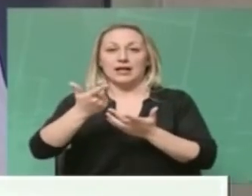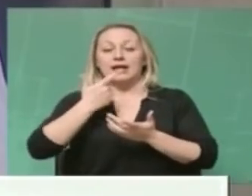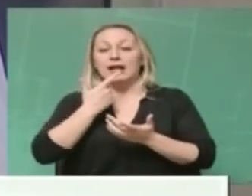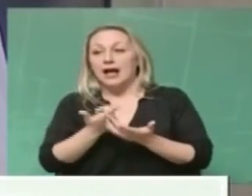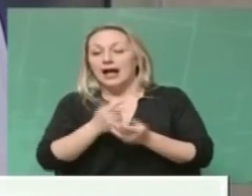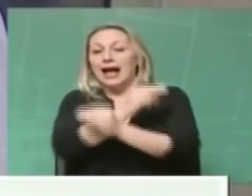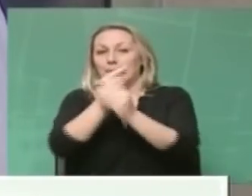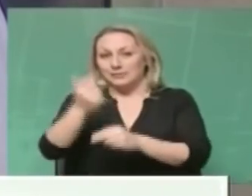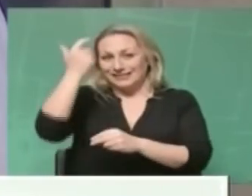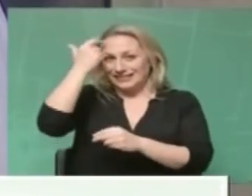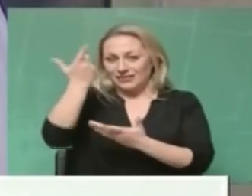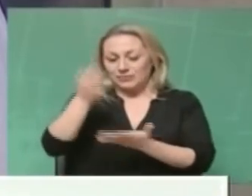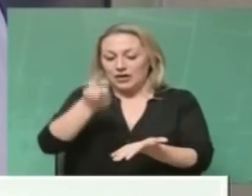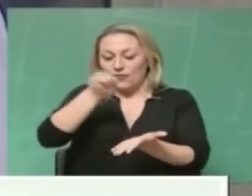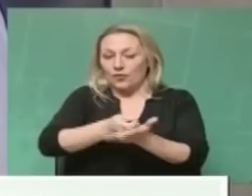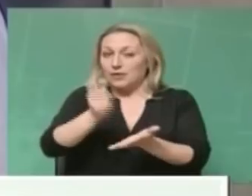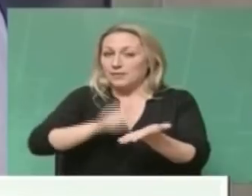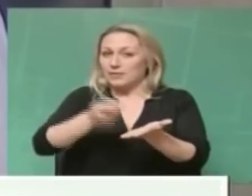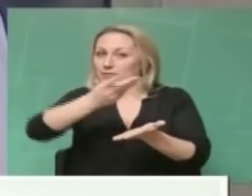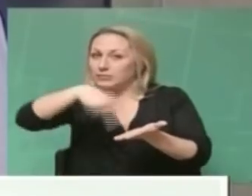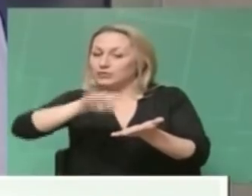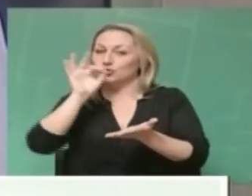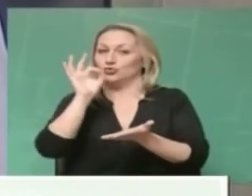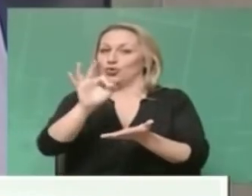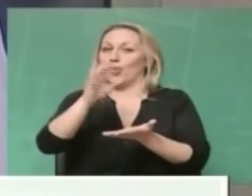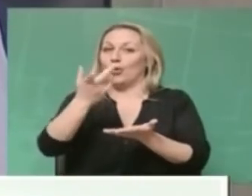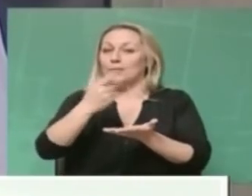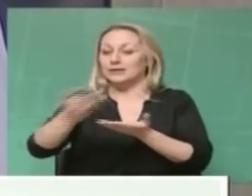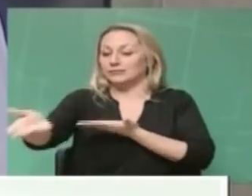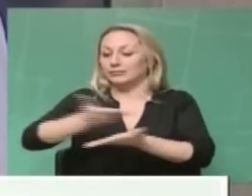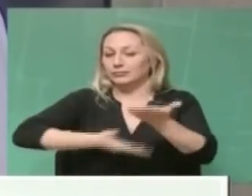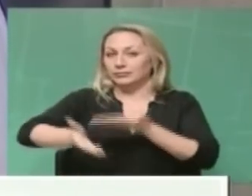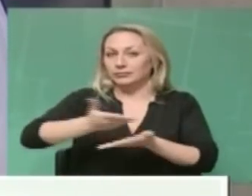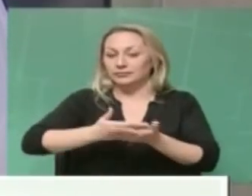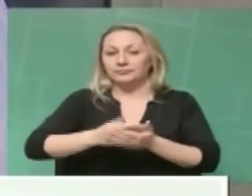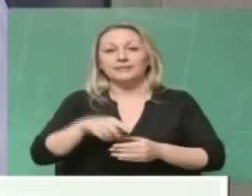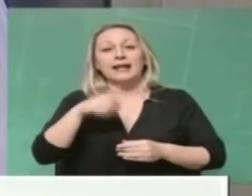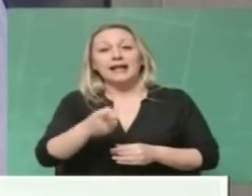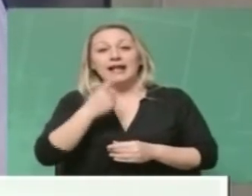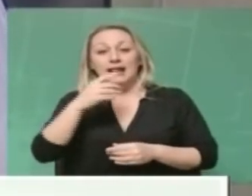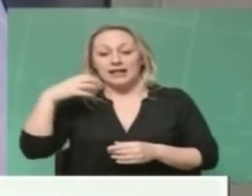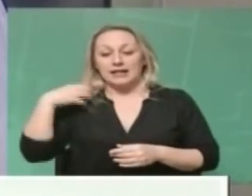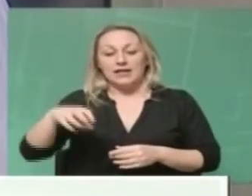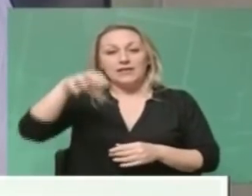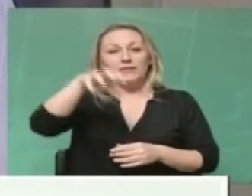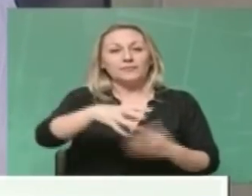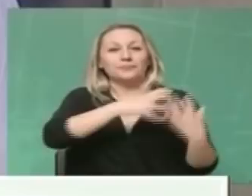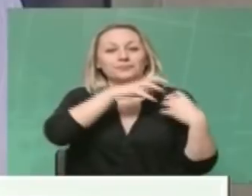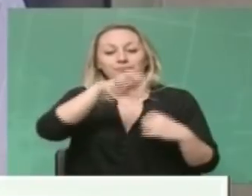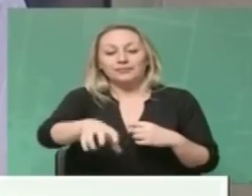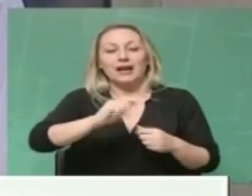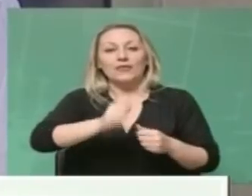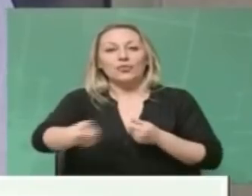άμεση και οι εισφορές και να επεκταθεί και τα αποδοτικότητα. Προβλέπονται αυξημένα πλεονάσματα φορείς τοπικής διοίκησης,